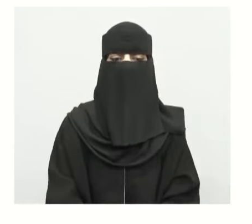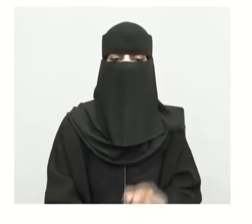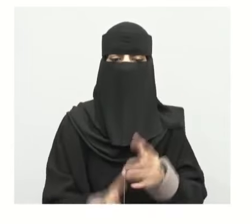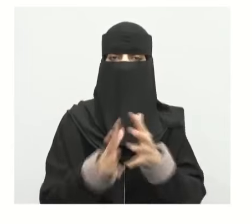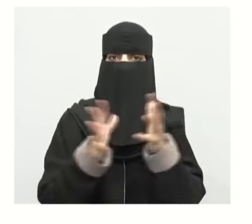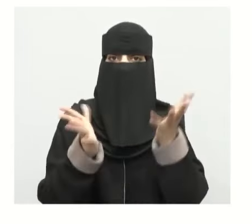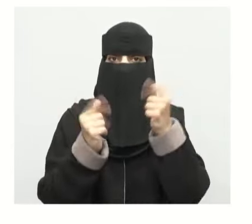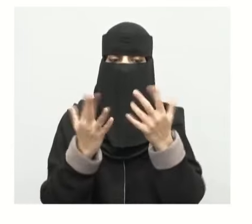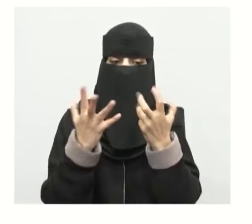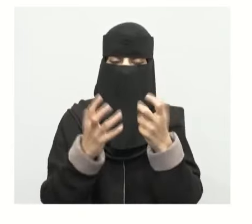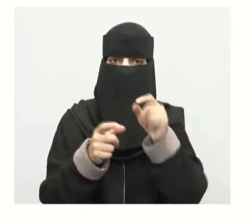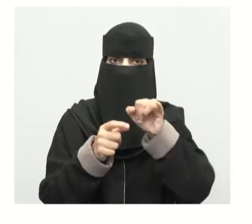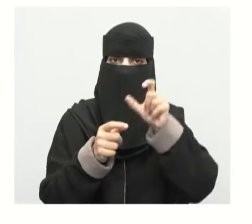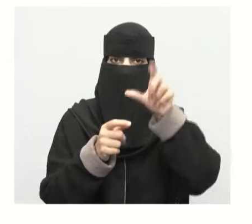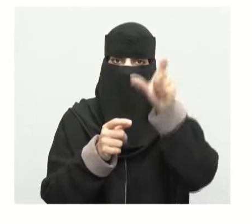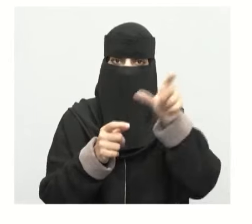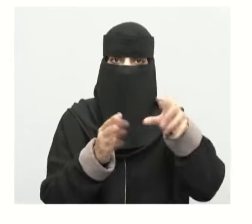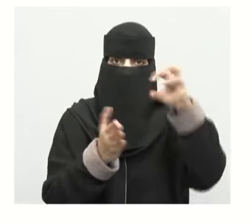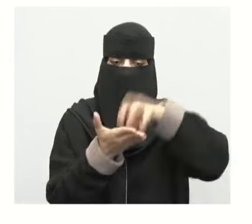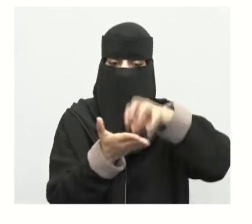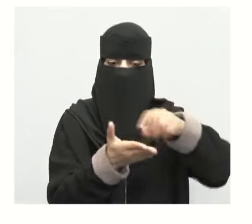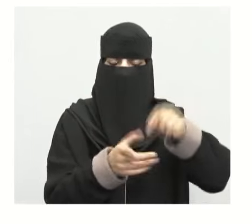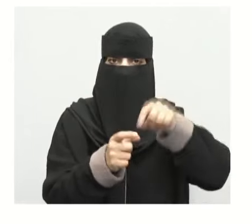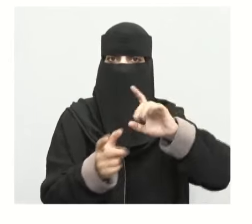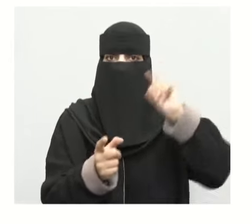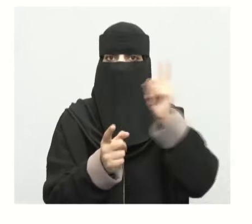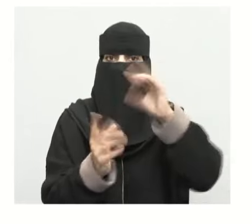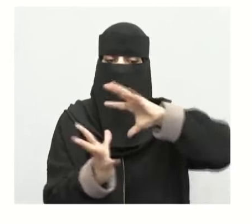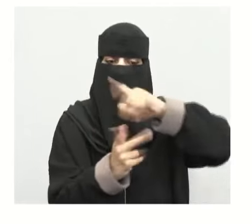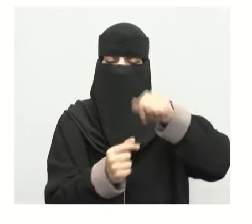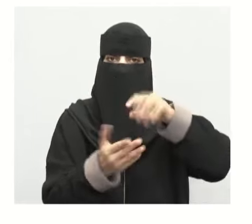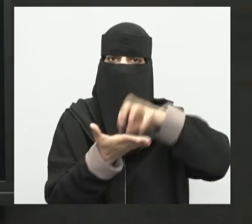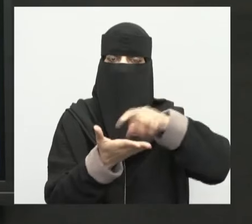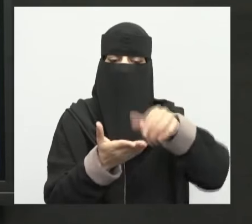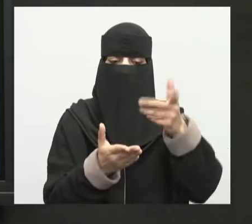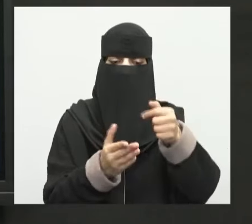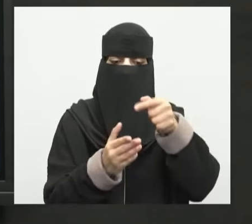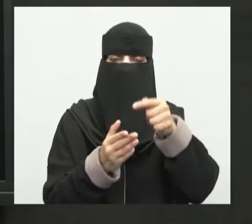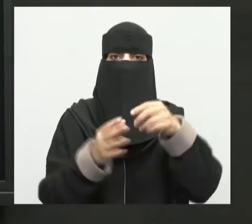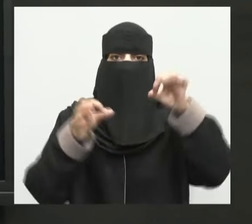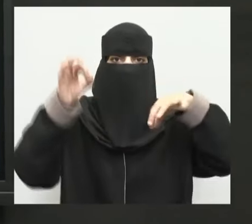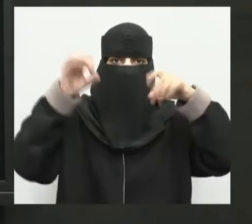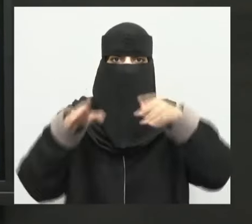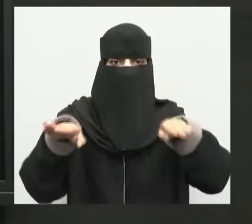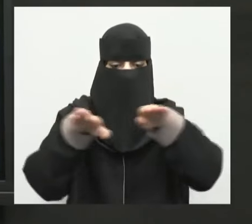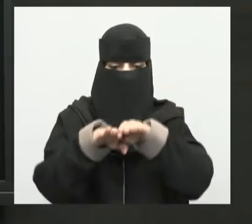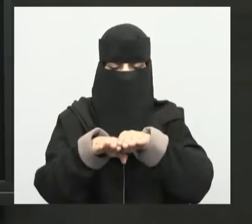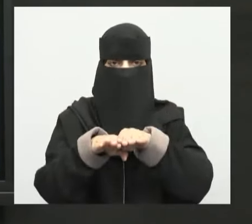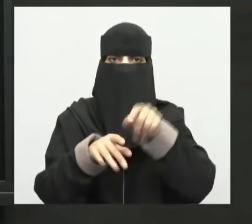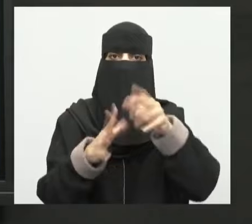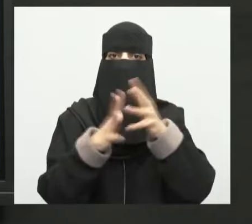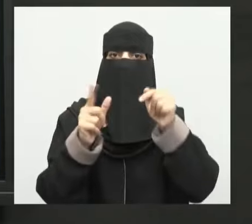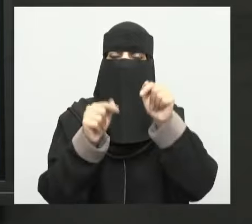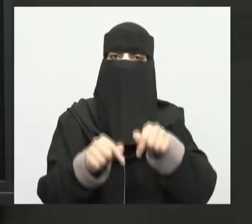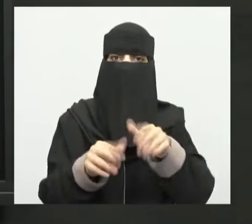يسكن اكثر من 80% من سكان العالم في المناطق التي تكون فيها درجه الحراره والرطوبه معتدلين